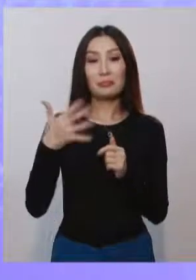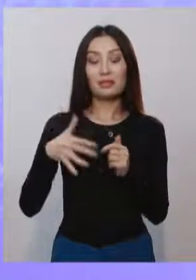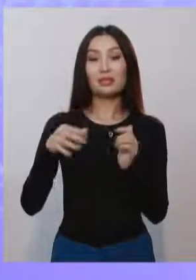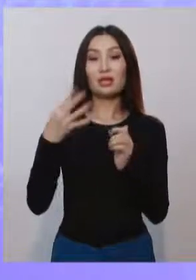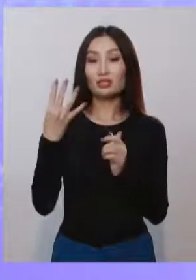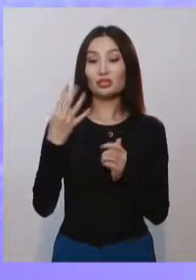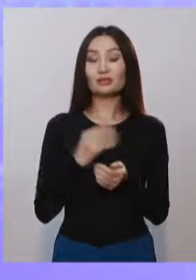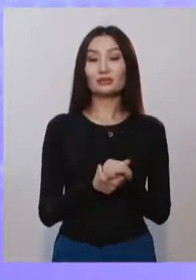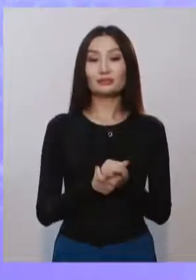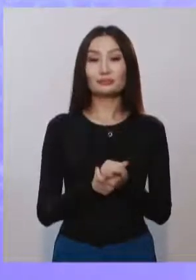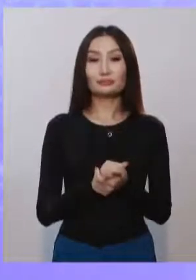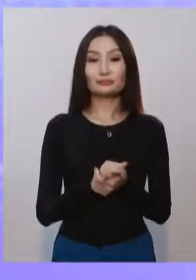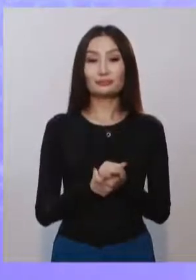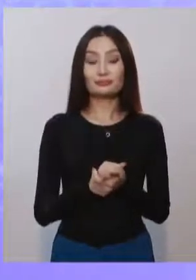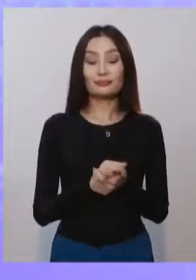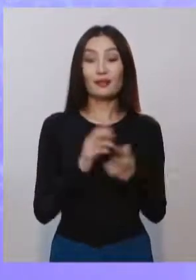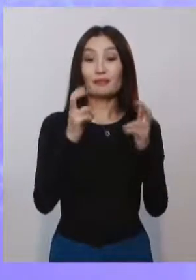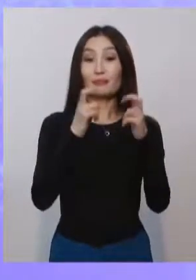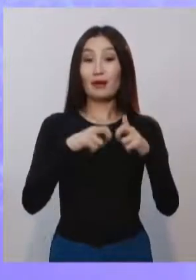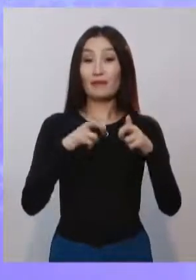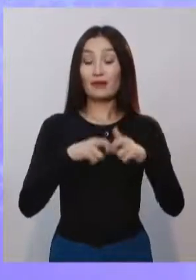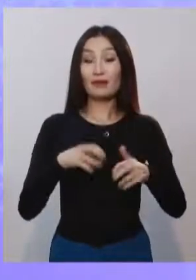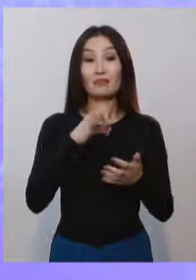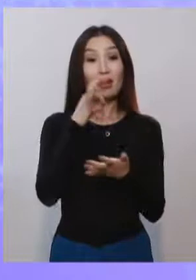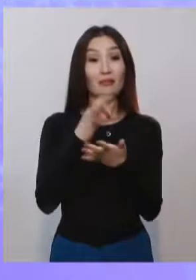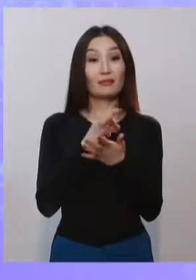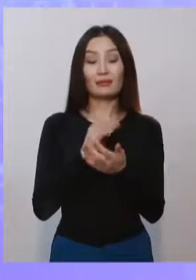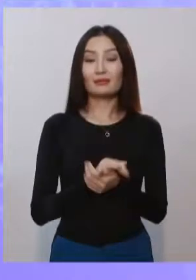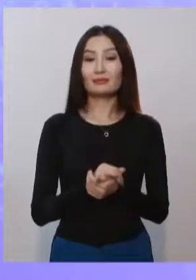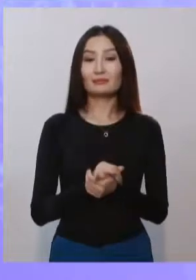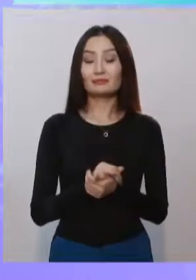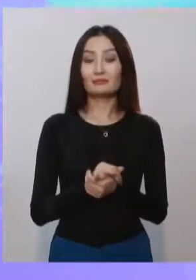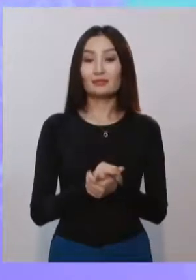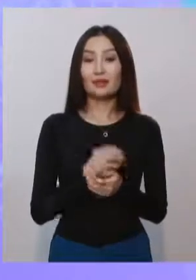54 проверим ответ и